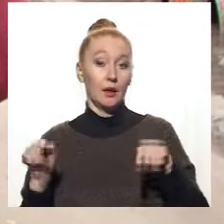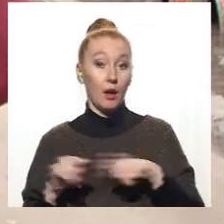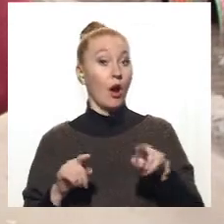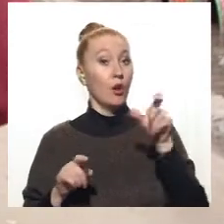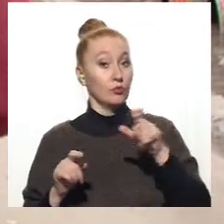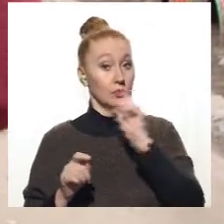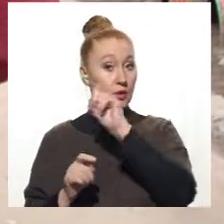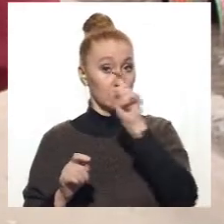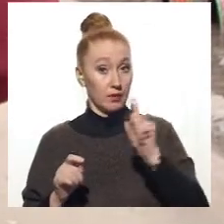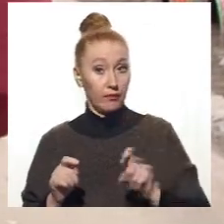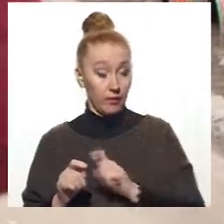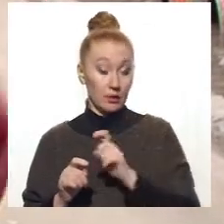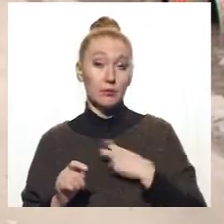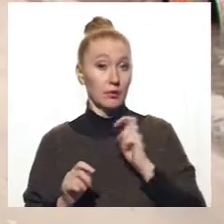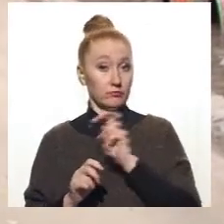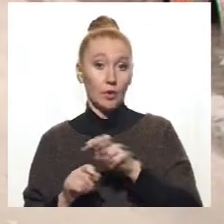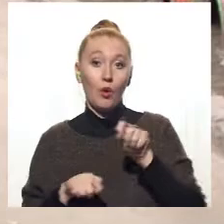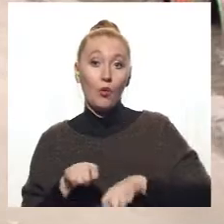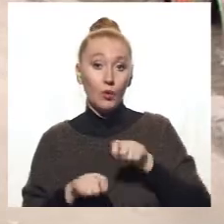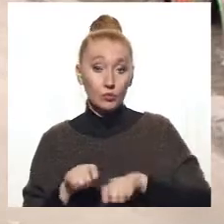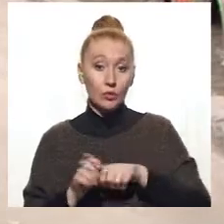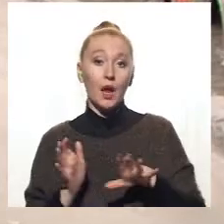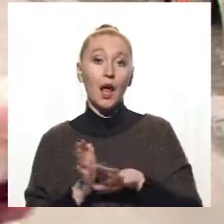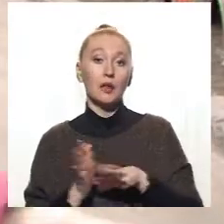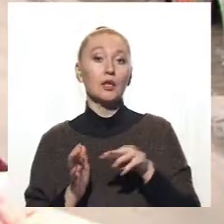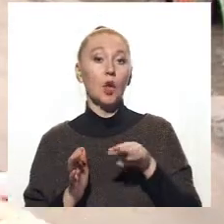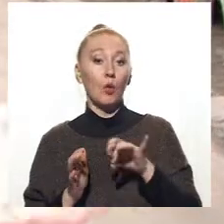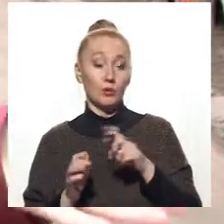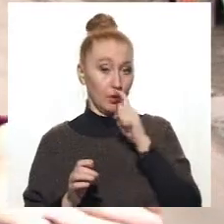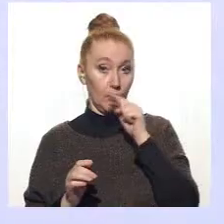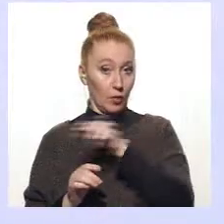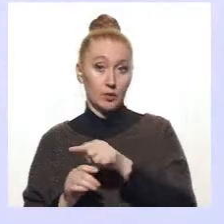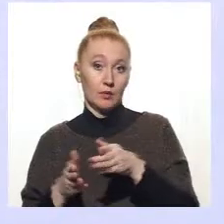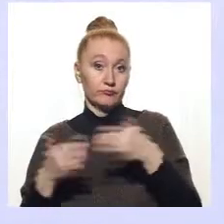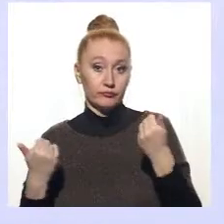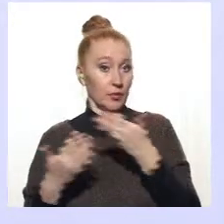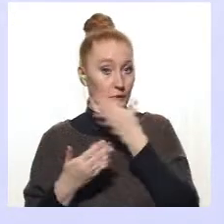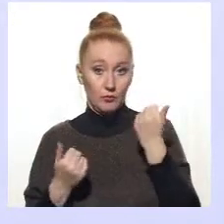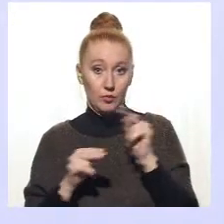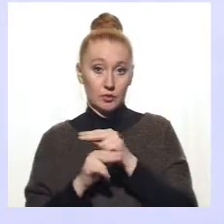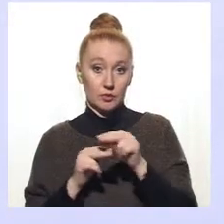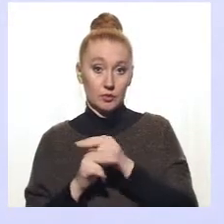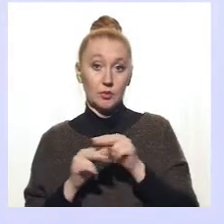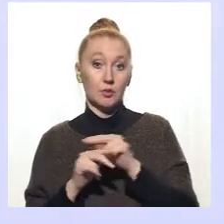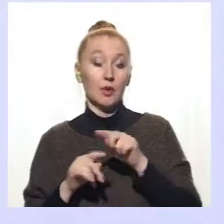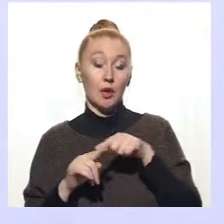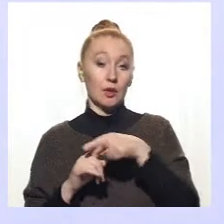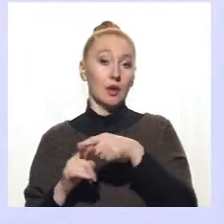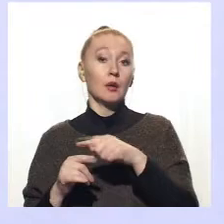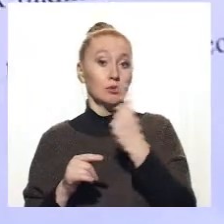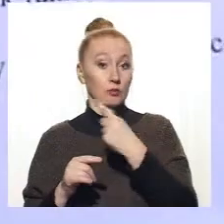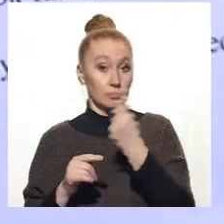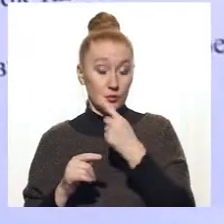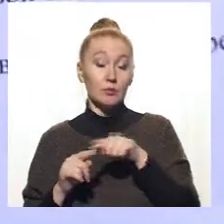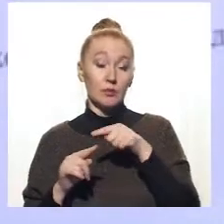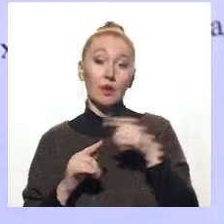заварила щиток, і тепер контролери, електромонтер не можуть потрапити в щиток. Якщо ДТЕК має лічильники в нашій щитовій, то